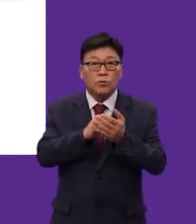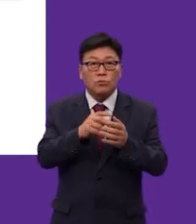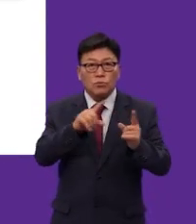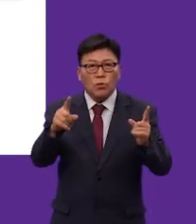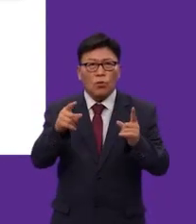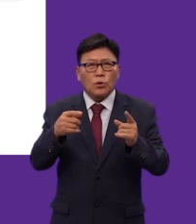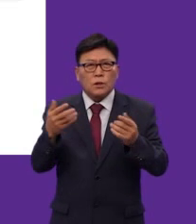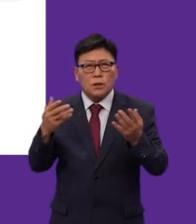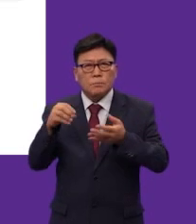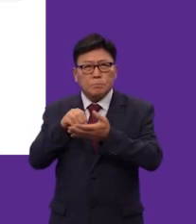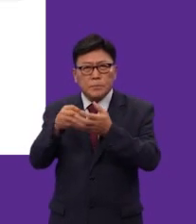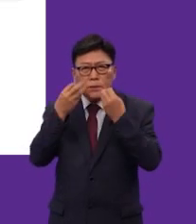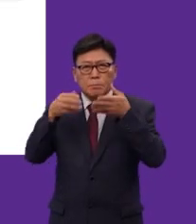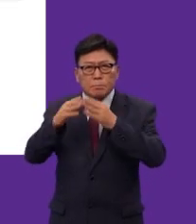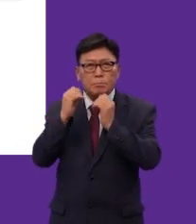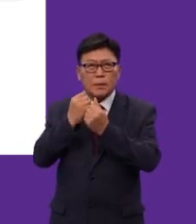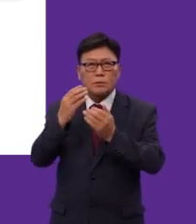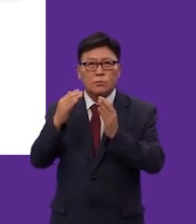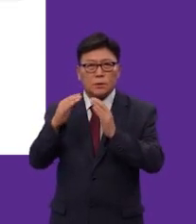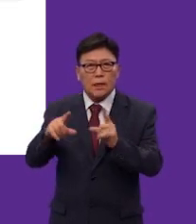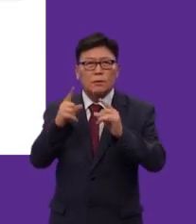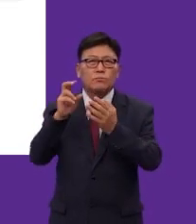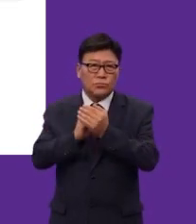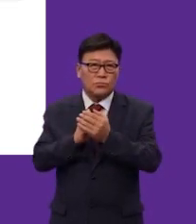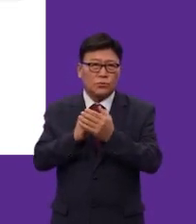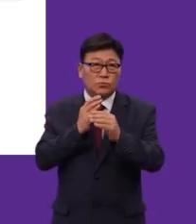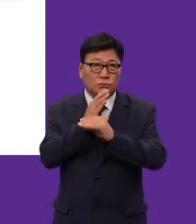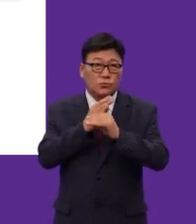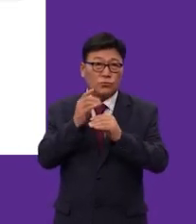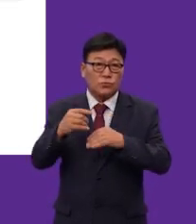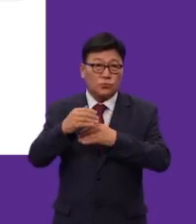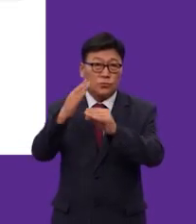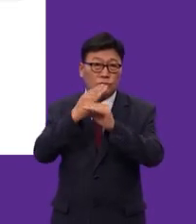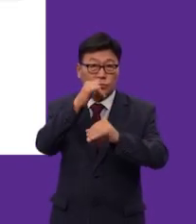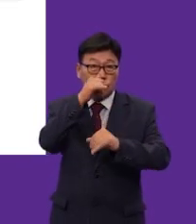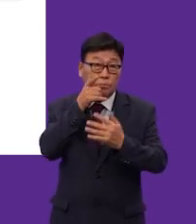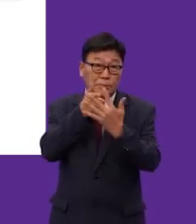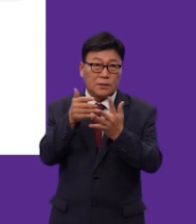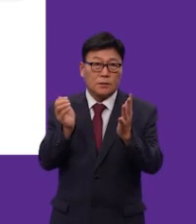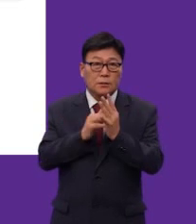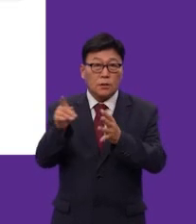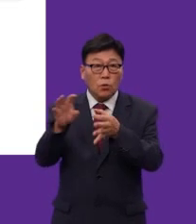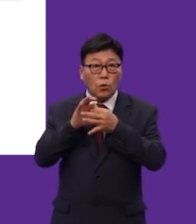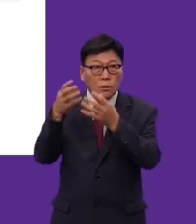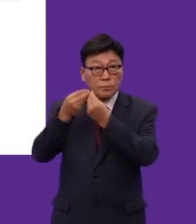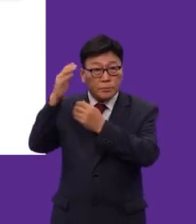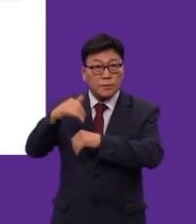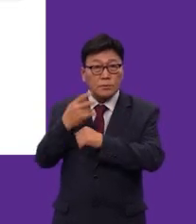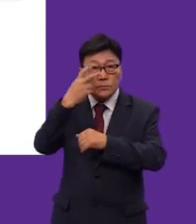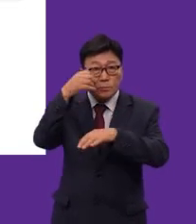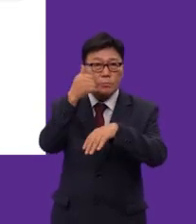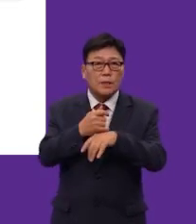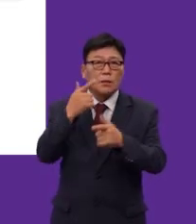문제는 주로 취창업 및 주거 문제 중심으로 진행이 되고 있다는 것을 저희는 파악을 하고 관련